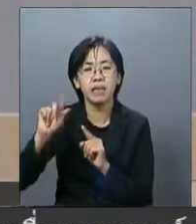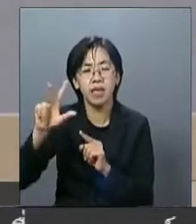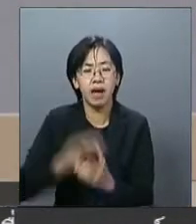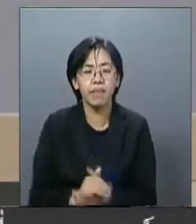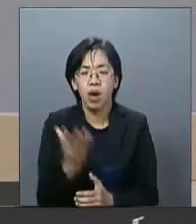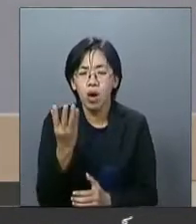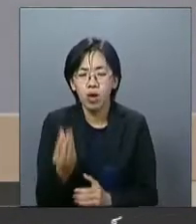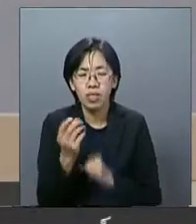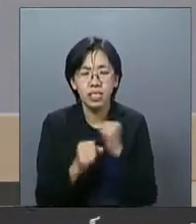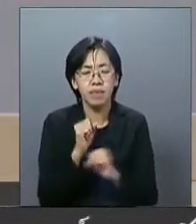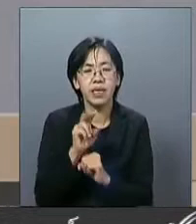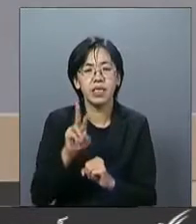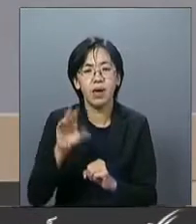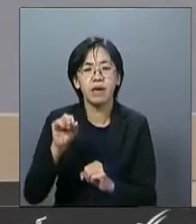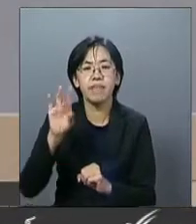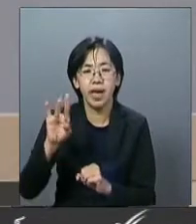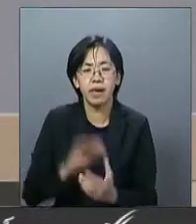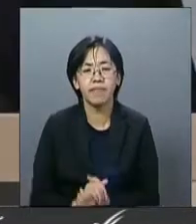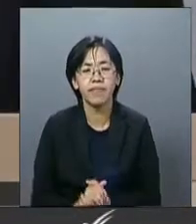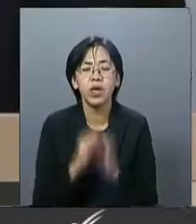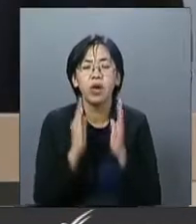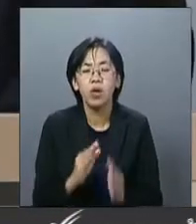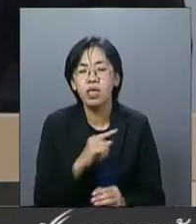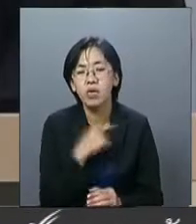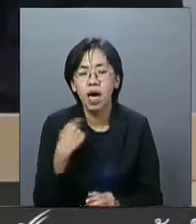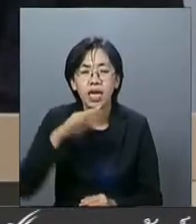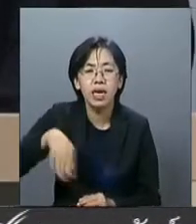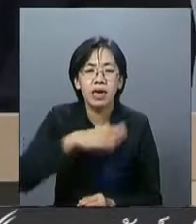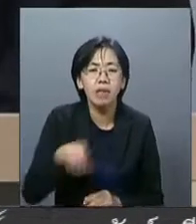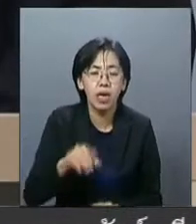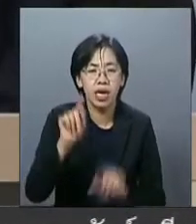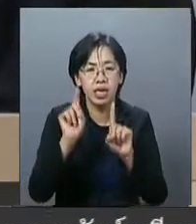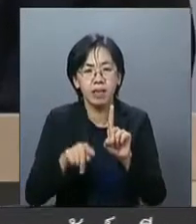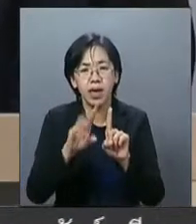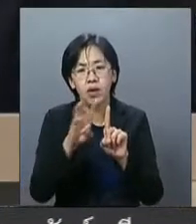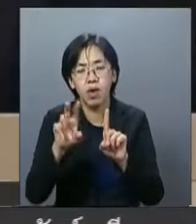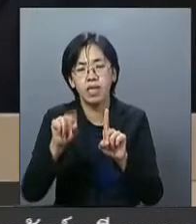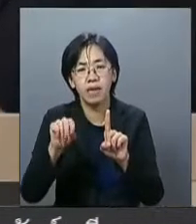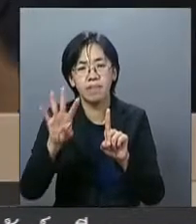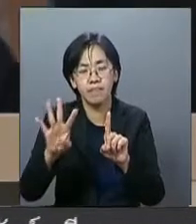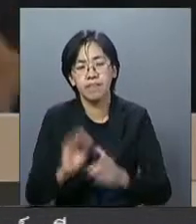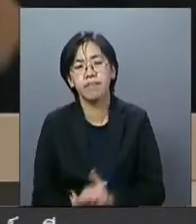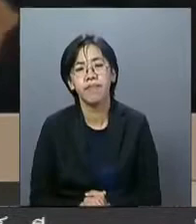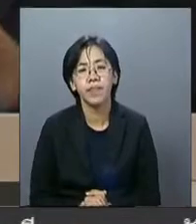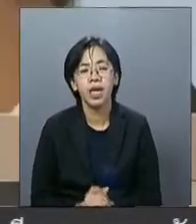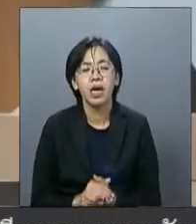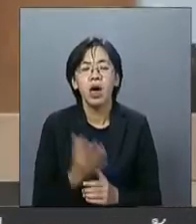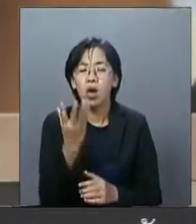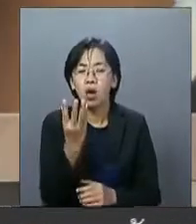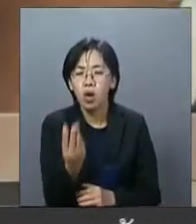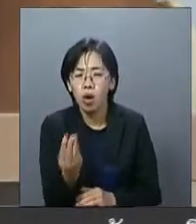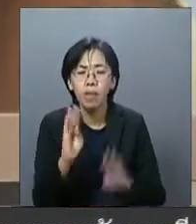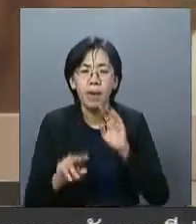ากปี2558ที่มีตัวเลขผู้ถูกประหารชีวิตจำนวน 1,634 คนหรือลดลงคิดเป็นร้อย